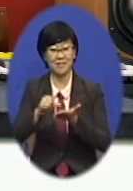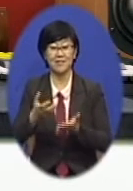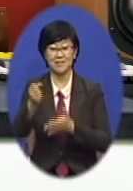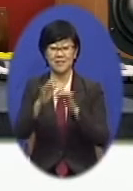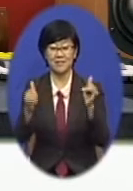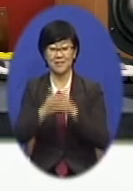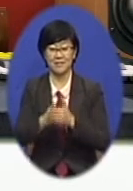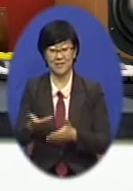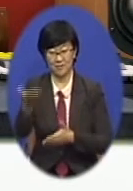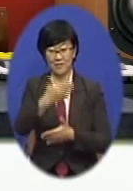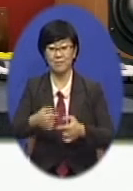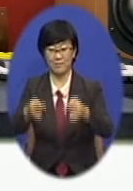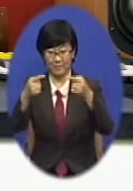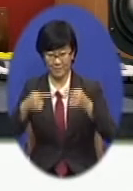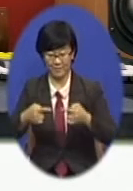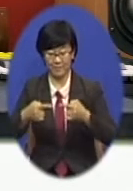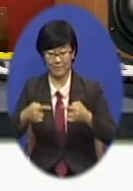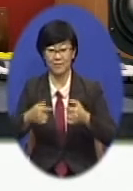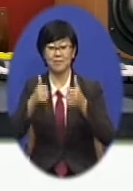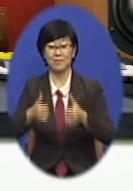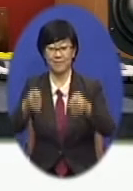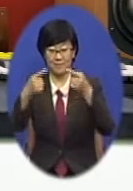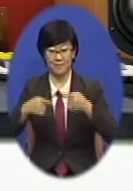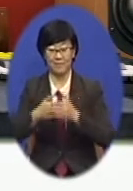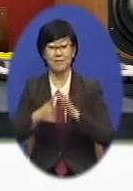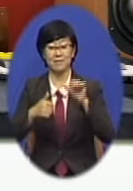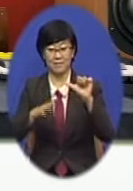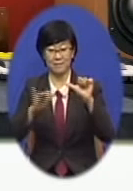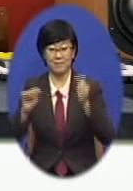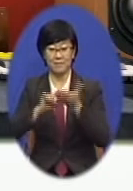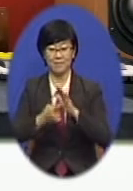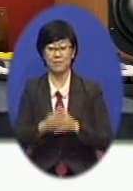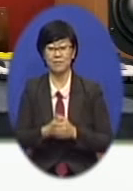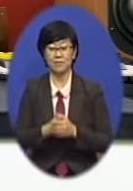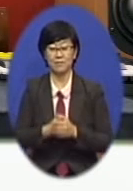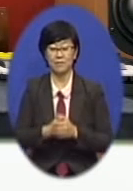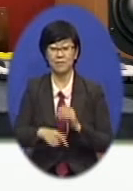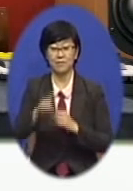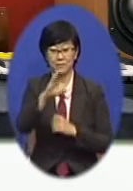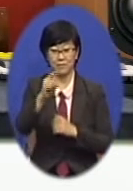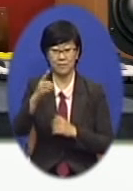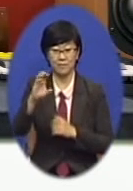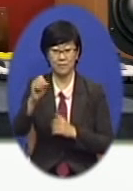받으실 시청자 투표 참여, 심사 참여 다섯 분 발표합니다. 먼저